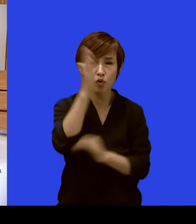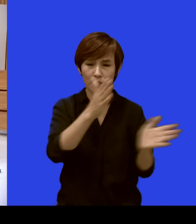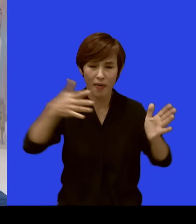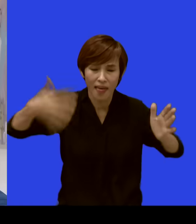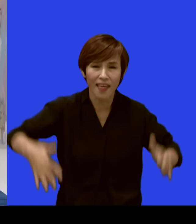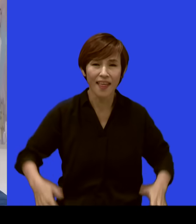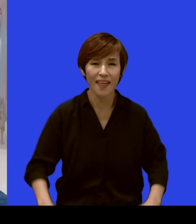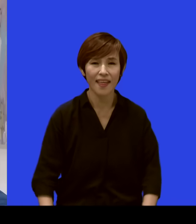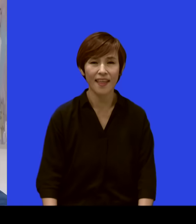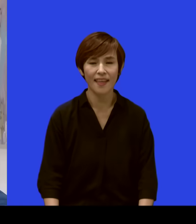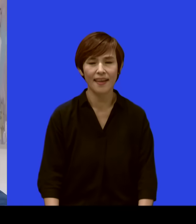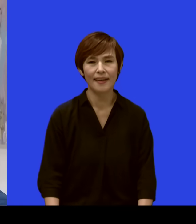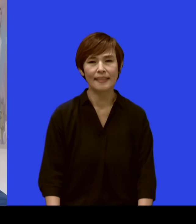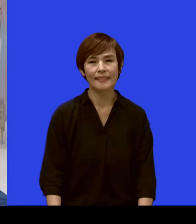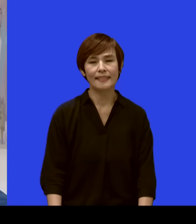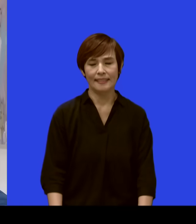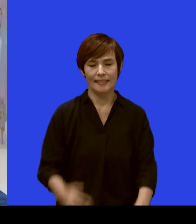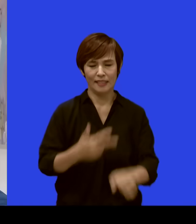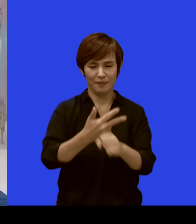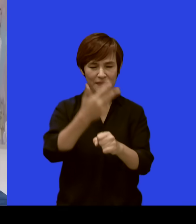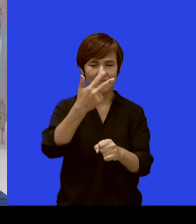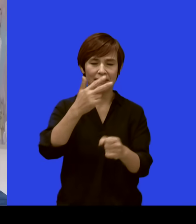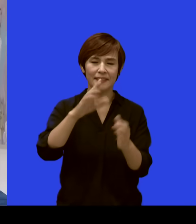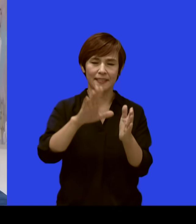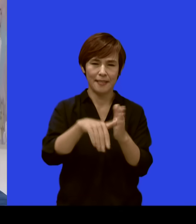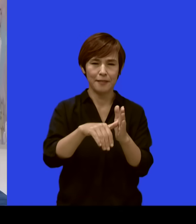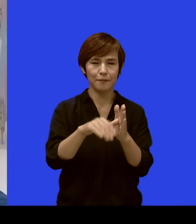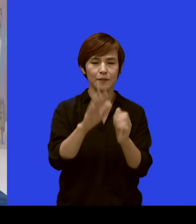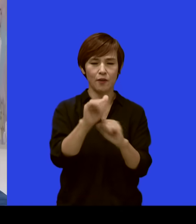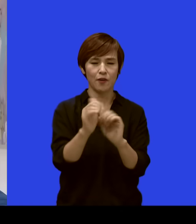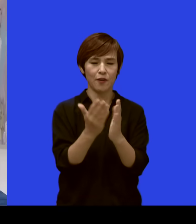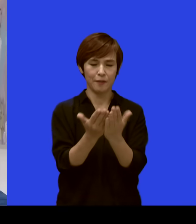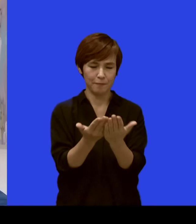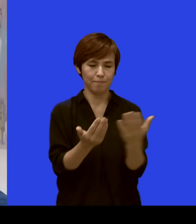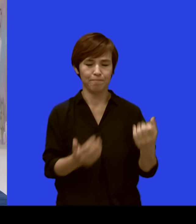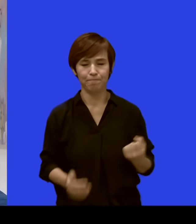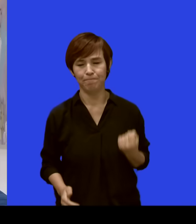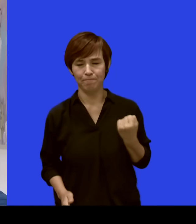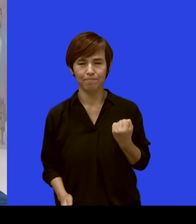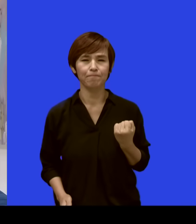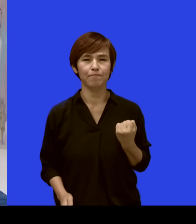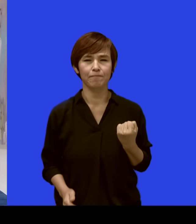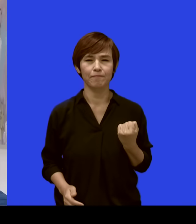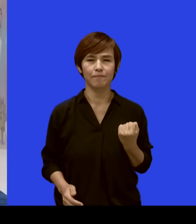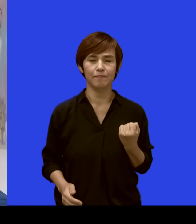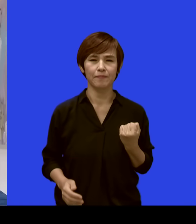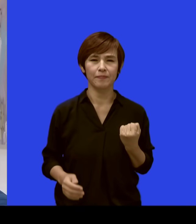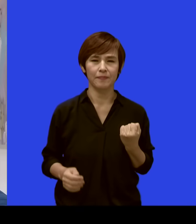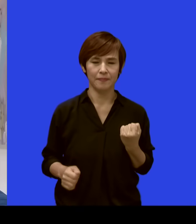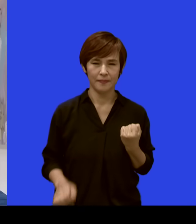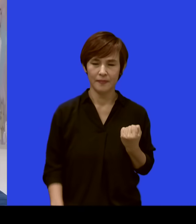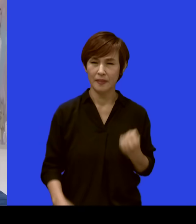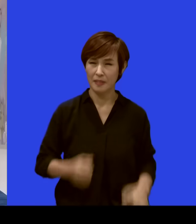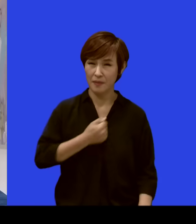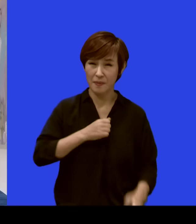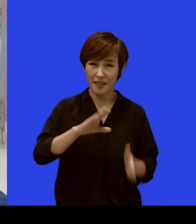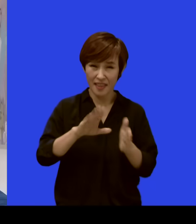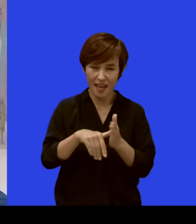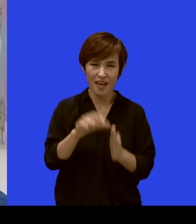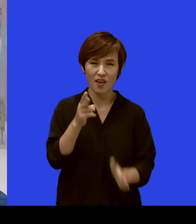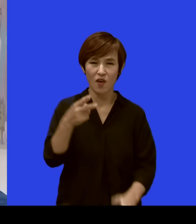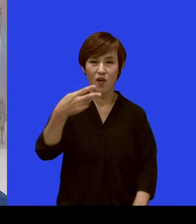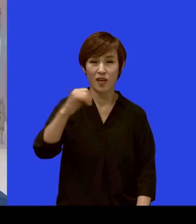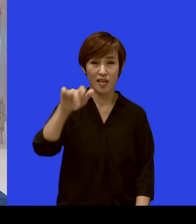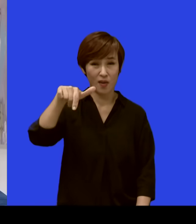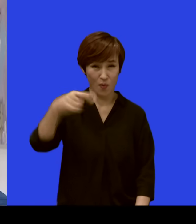거예요. 그래서 제가 7시에 설교를 하기 위해서 성경책을 듣고 집을 나와서 제가 이렇게 이제 답답할 때는 이제 보통 여리고